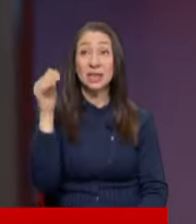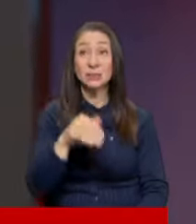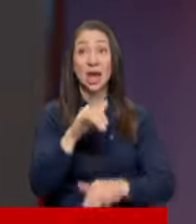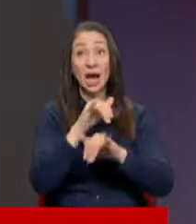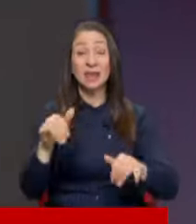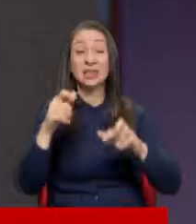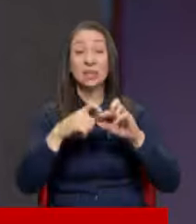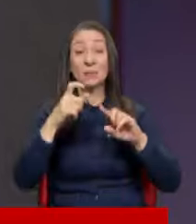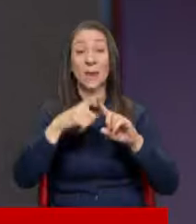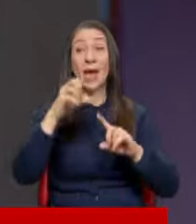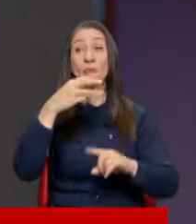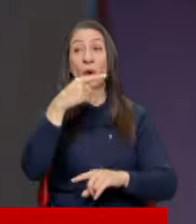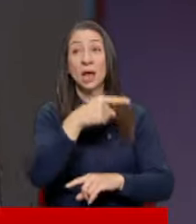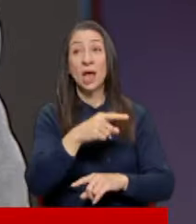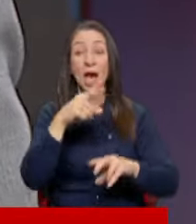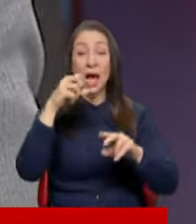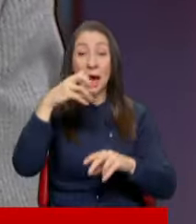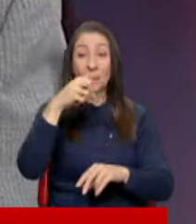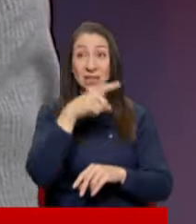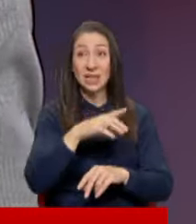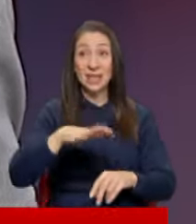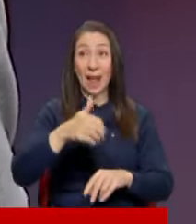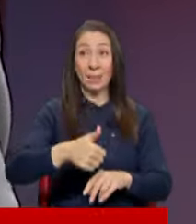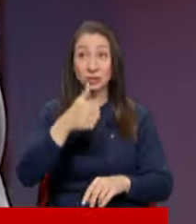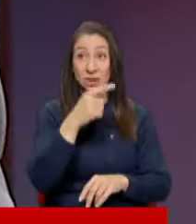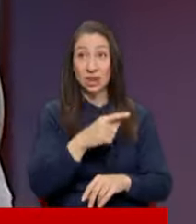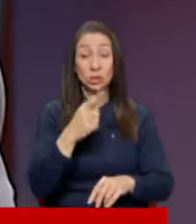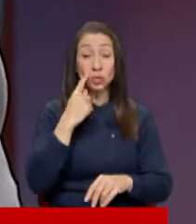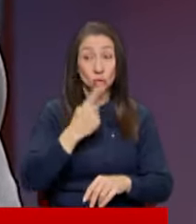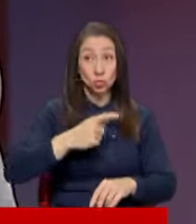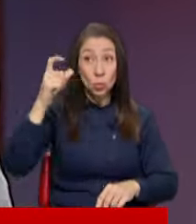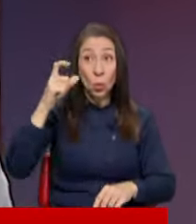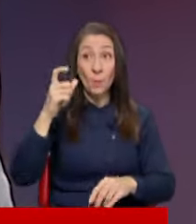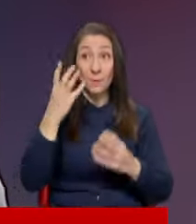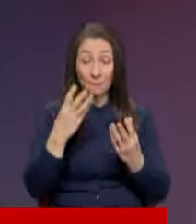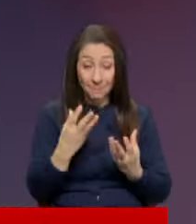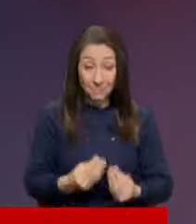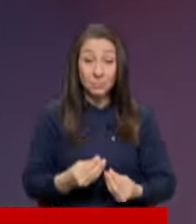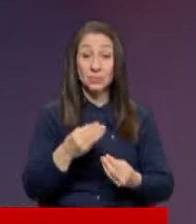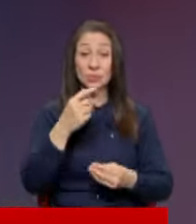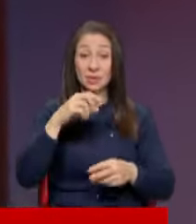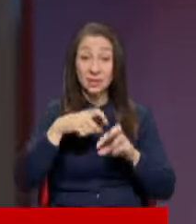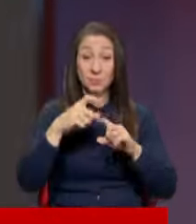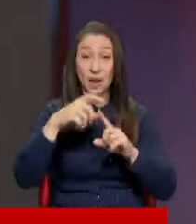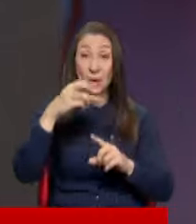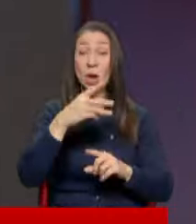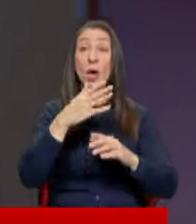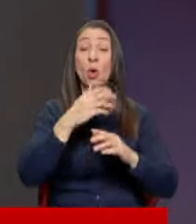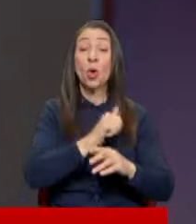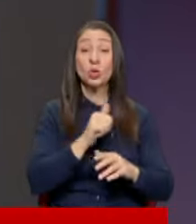aynı Recep Tayyip Erdoğan AKP'nin Genel Başkanı cumhurbaşkanı olan Recep Tayyip Erdoğan Ordu